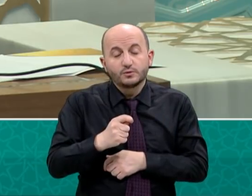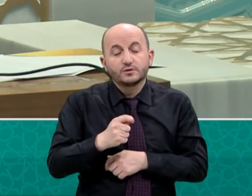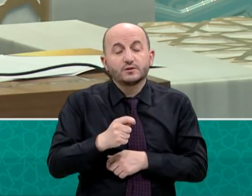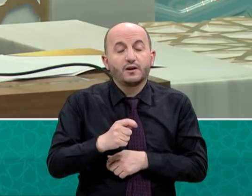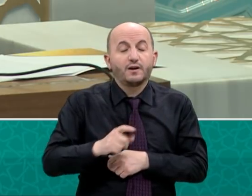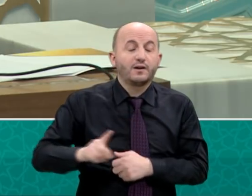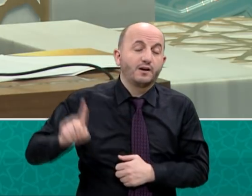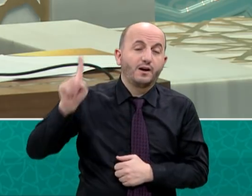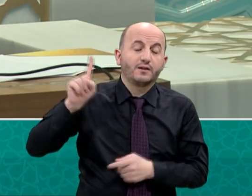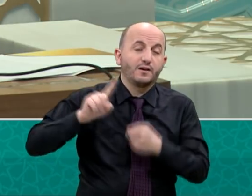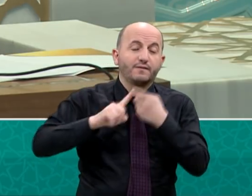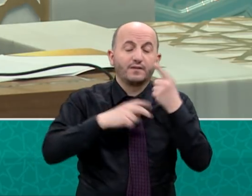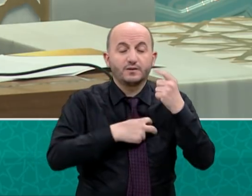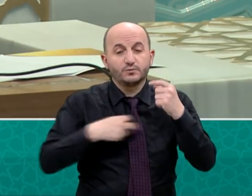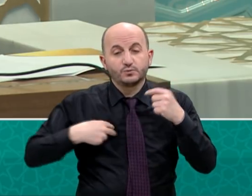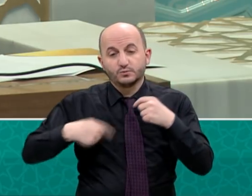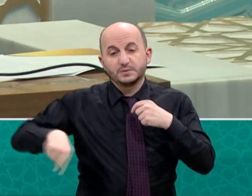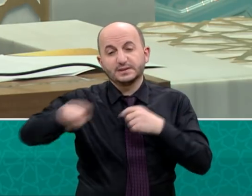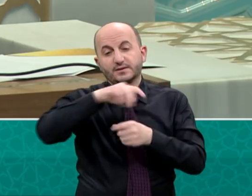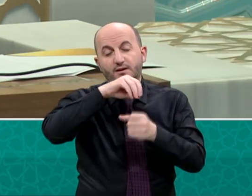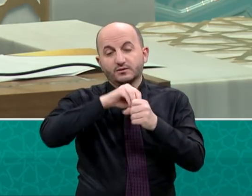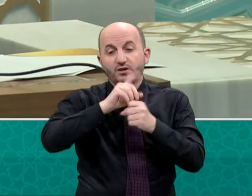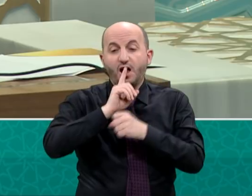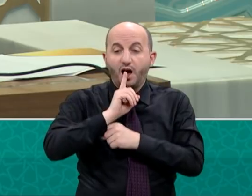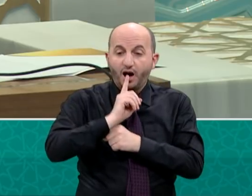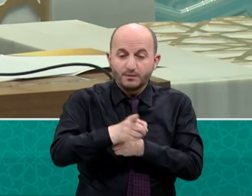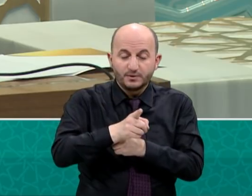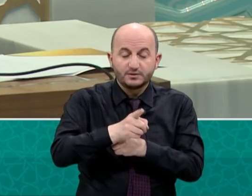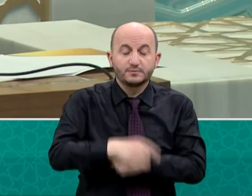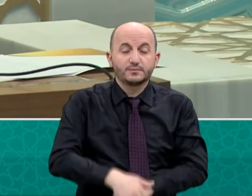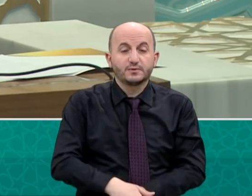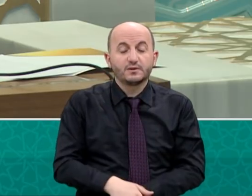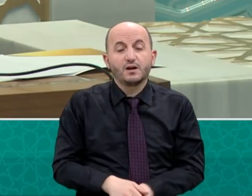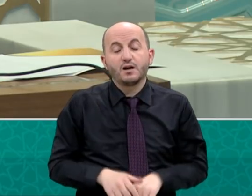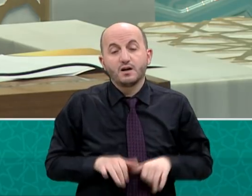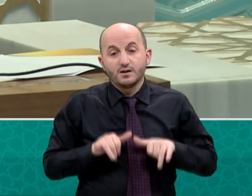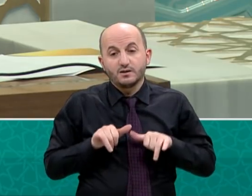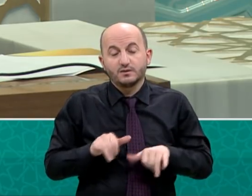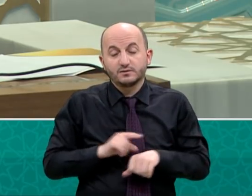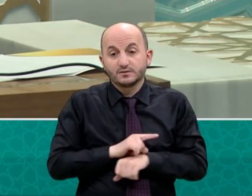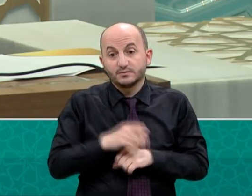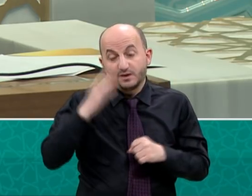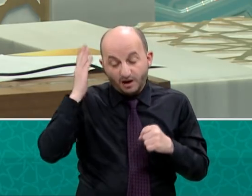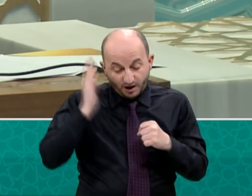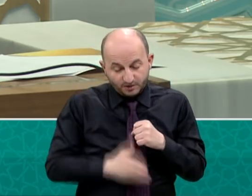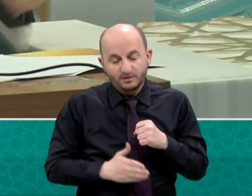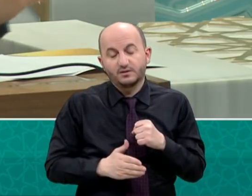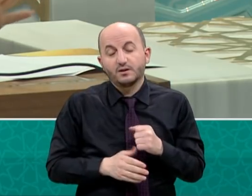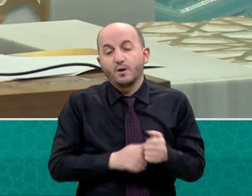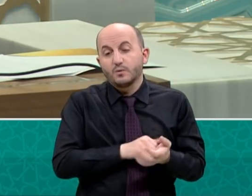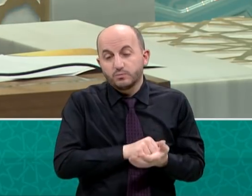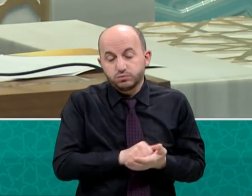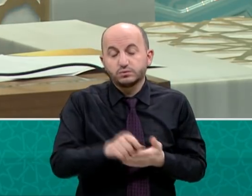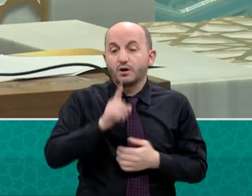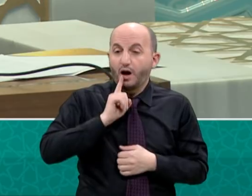ve Allah ve Resulünün bizler için emredip aynı zamanda nehyettiği bütün